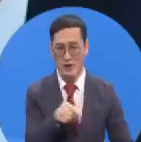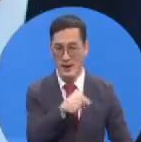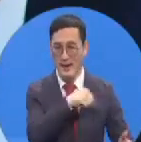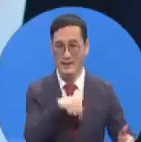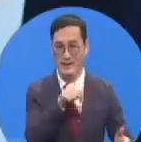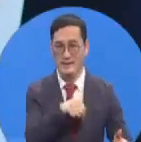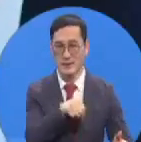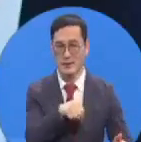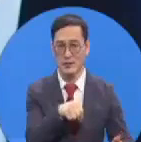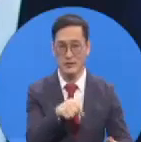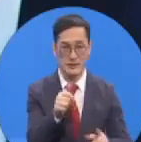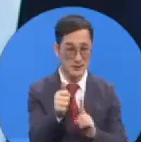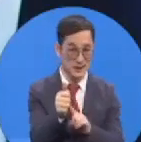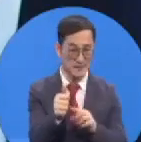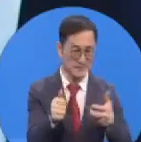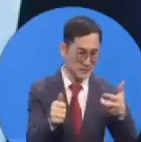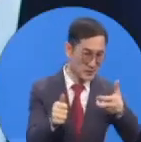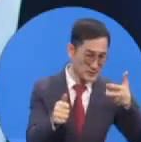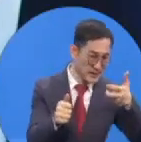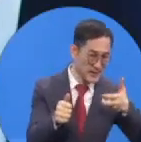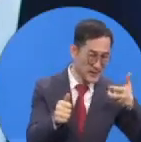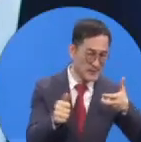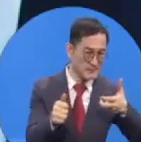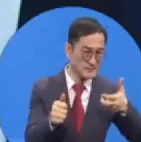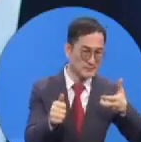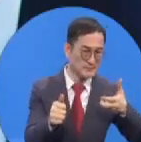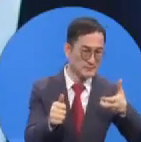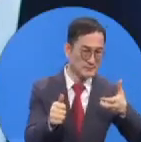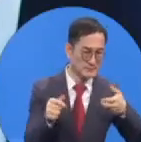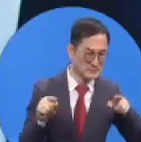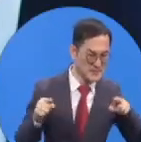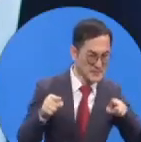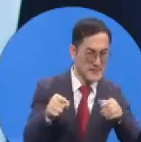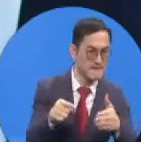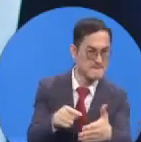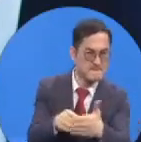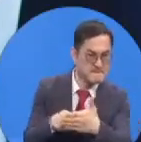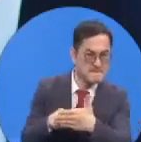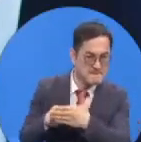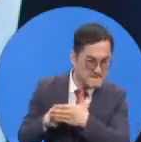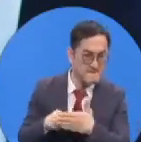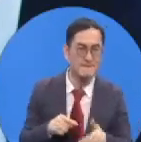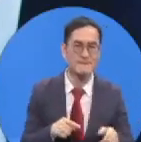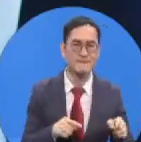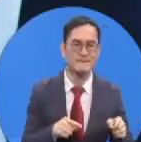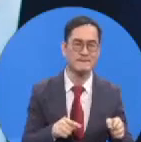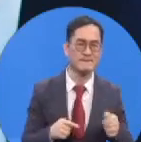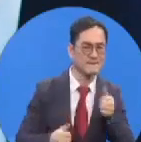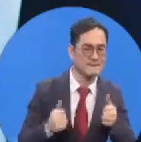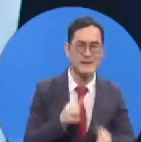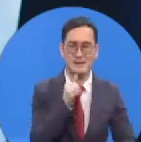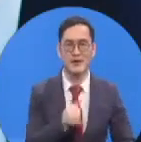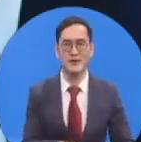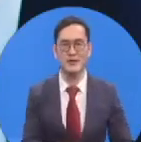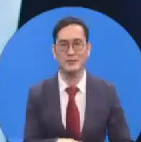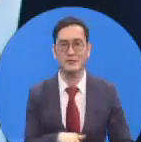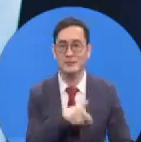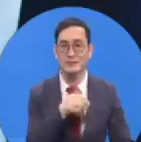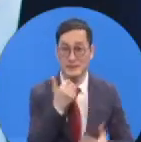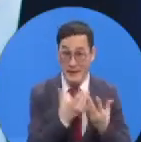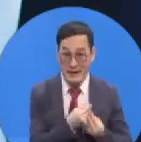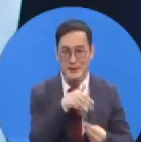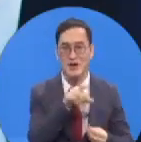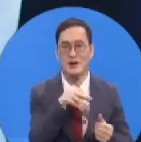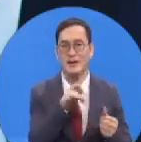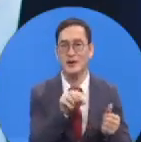이재명 지사를 견제하는 움직임이 두드러지게 나타나고 있는데요. 정세균 전 총리는 유튜브에 이런 영상을